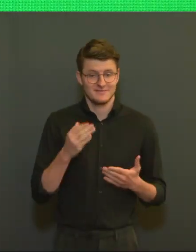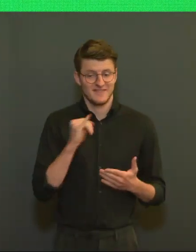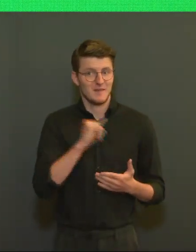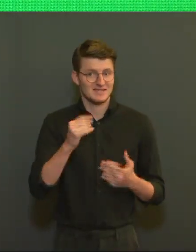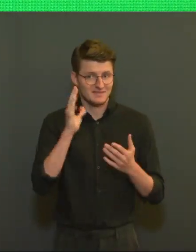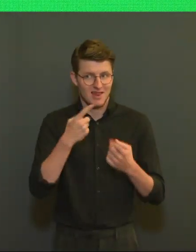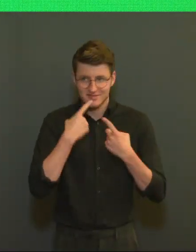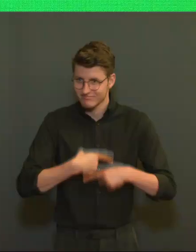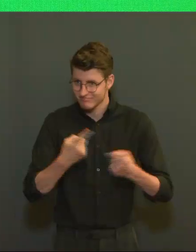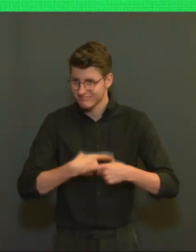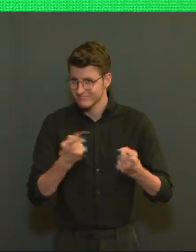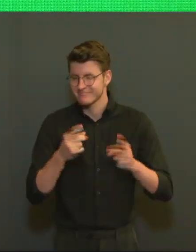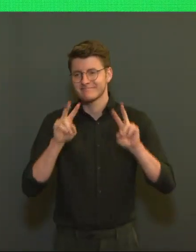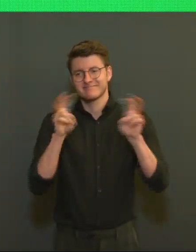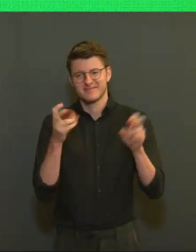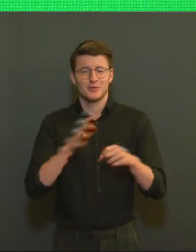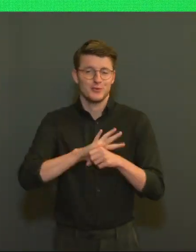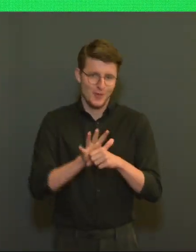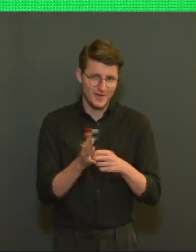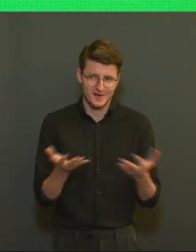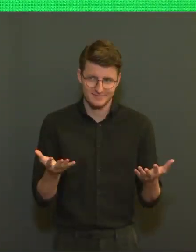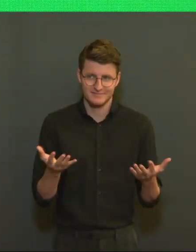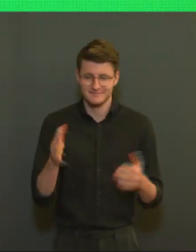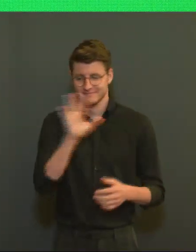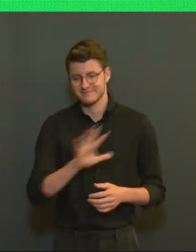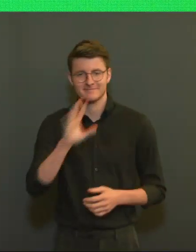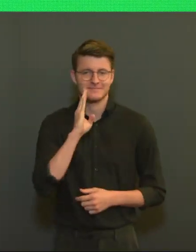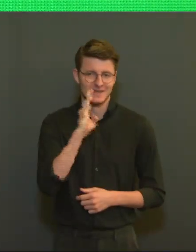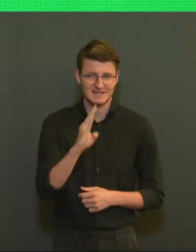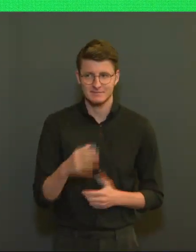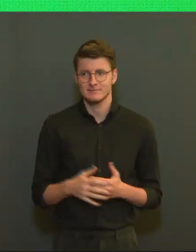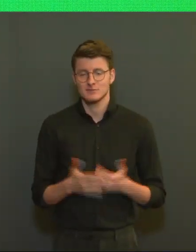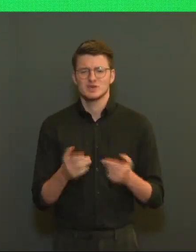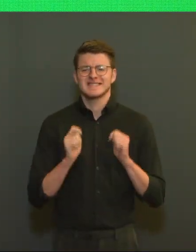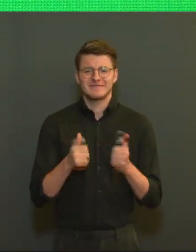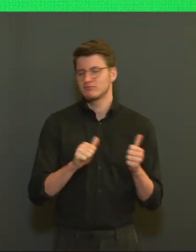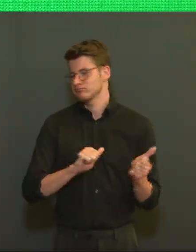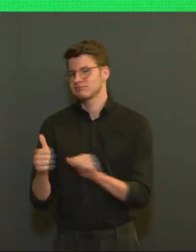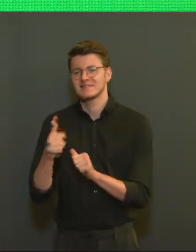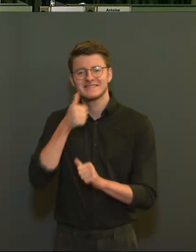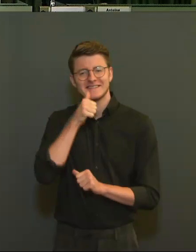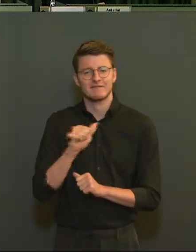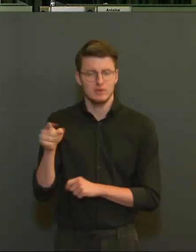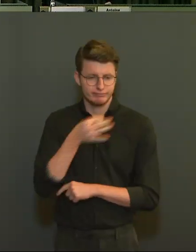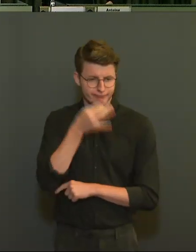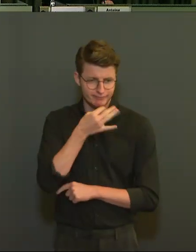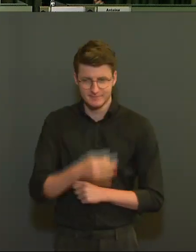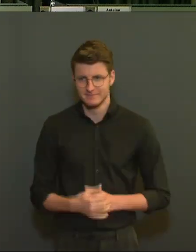zaken van de pandemie COVID-19 in ons land. En daarvoor geef ik graag het woord aan Steven van Gucht.